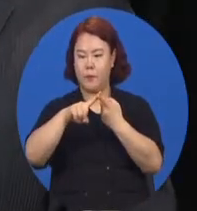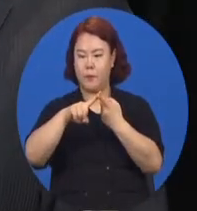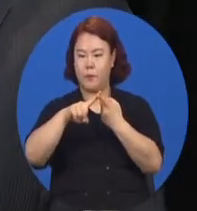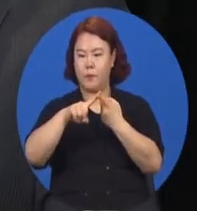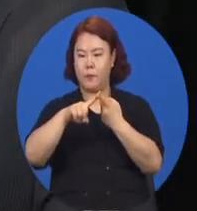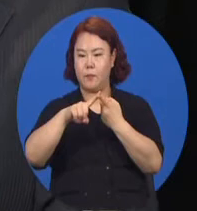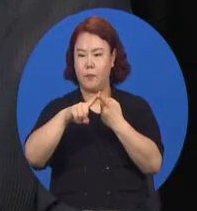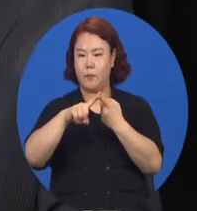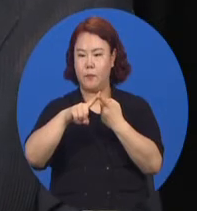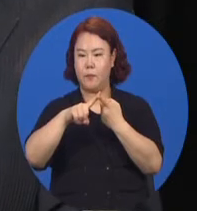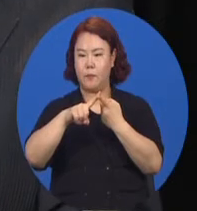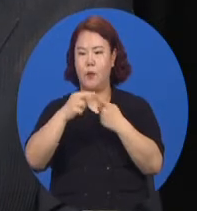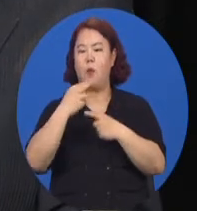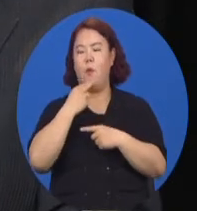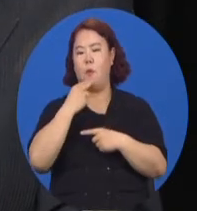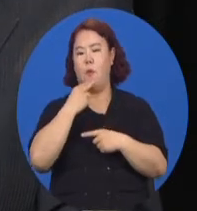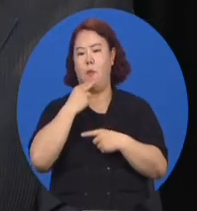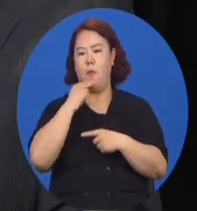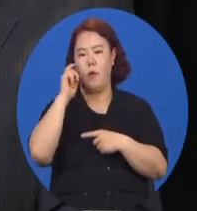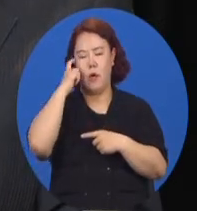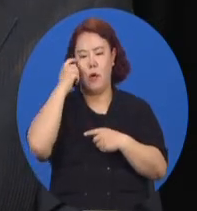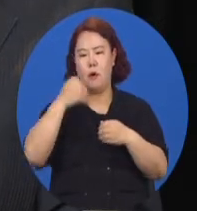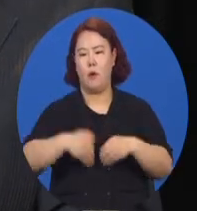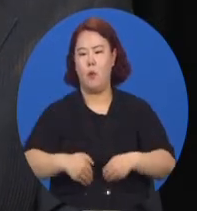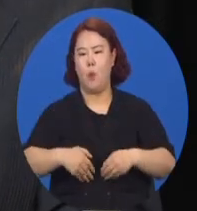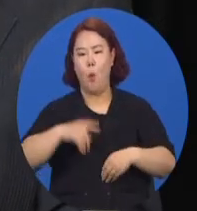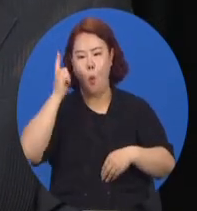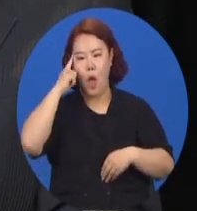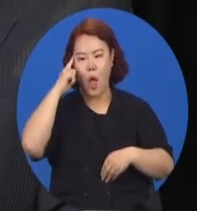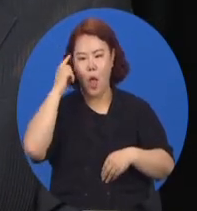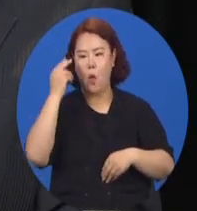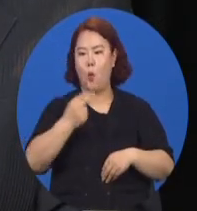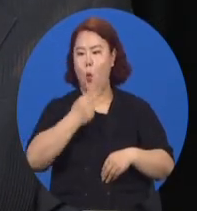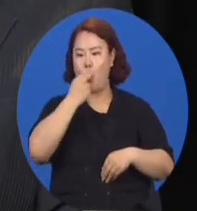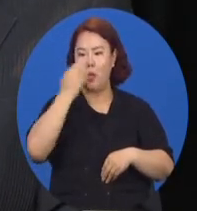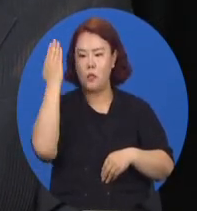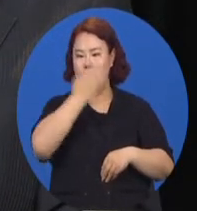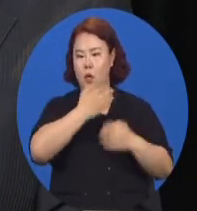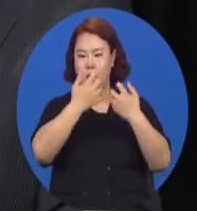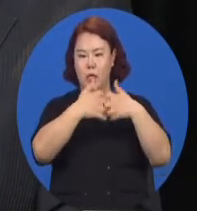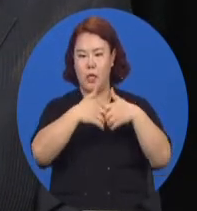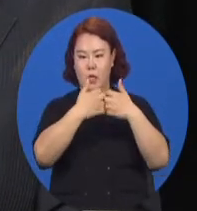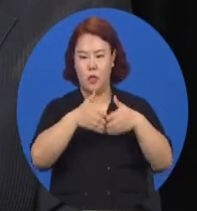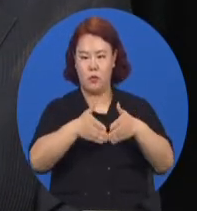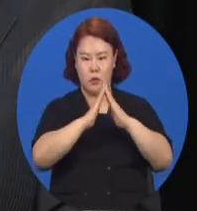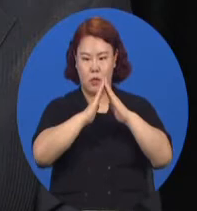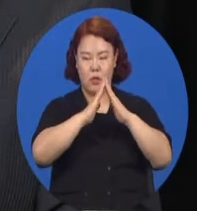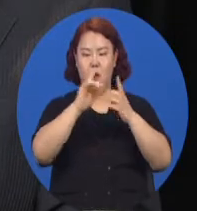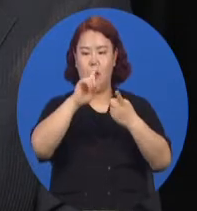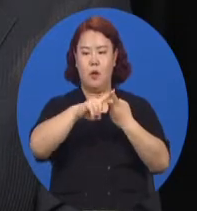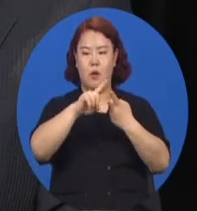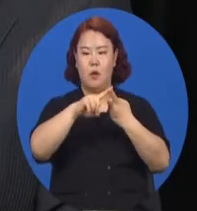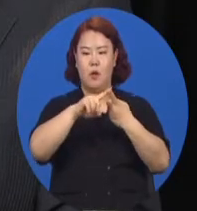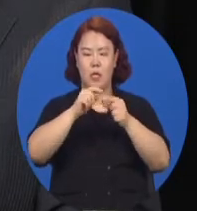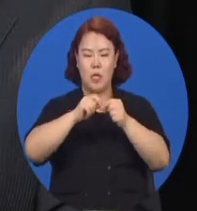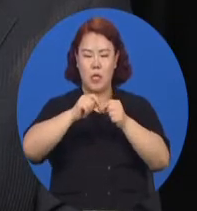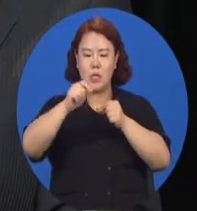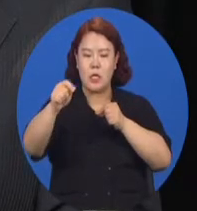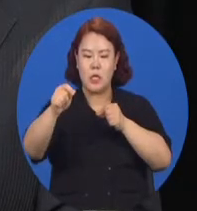오해 부분은 일단 없다고 보셔도 됩니다. 왜냐하면 공기청정기를 해서 설치하는 것은 중장기적인